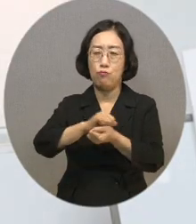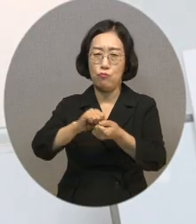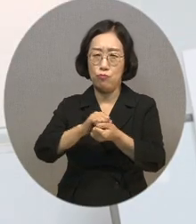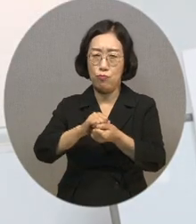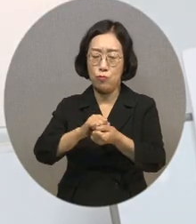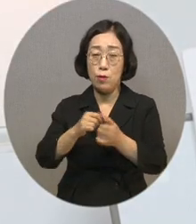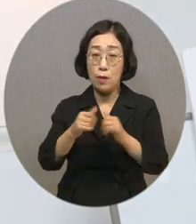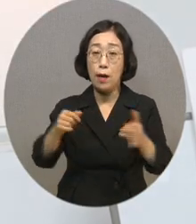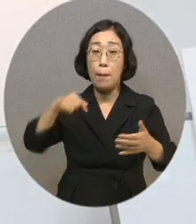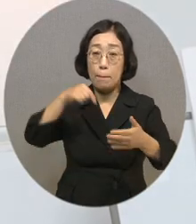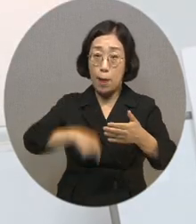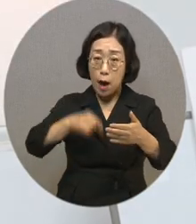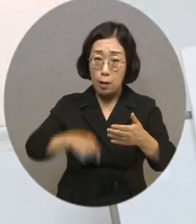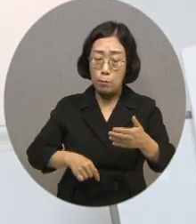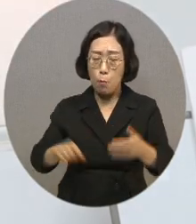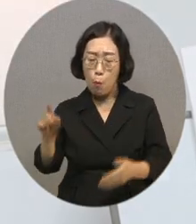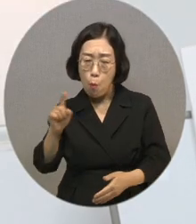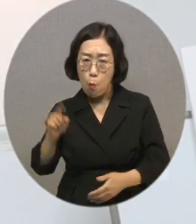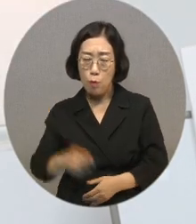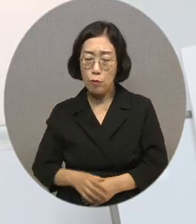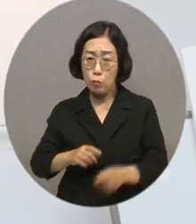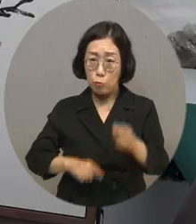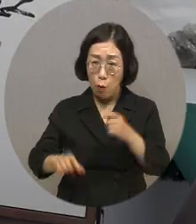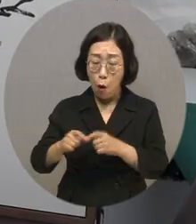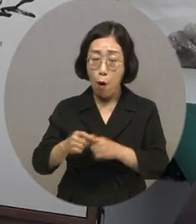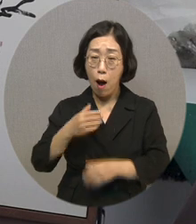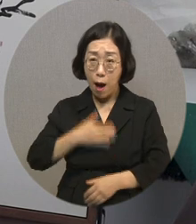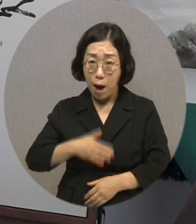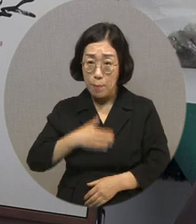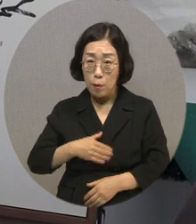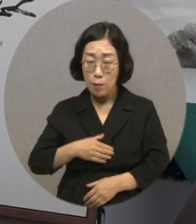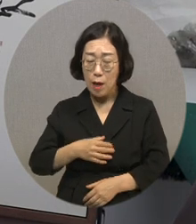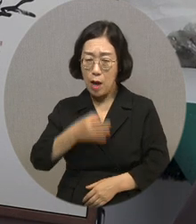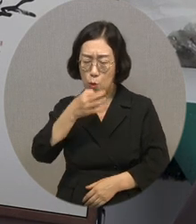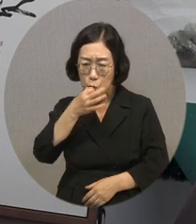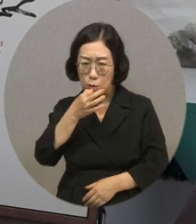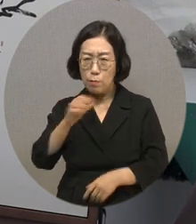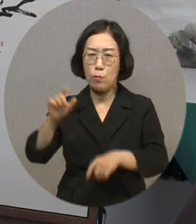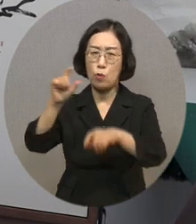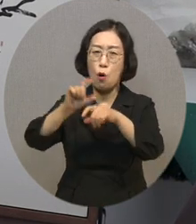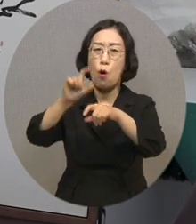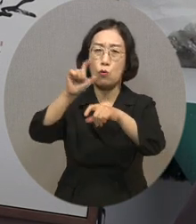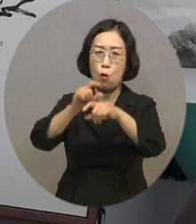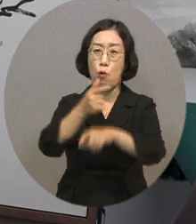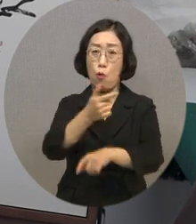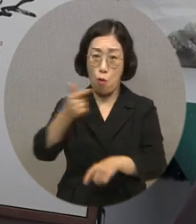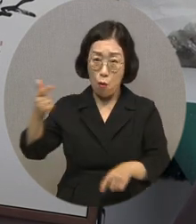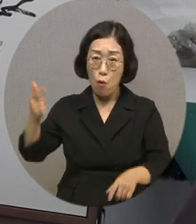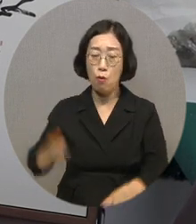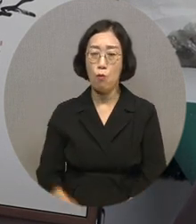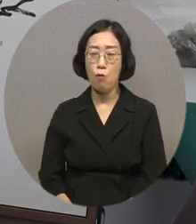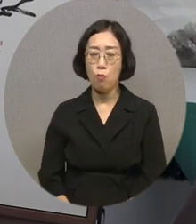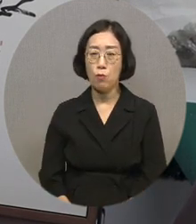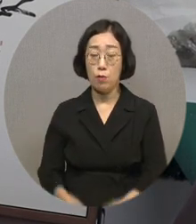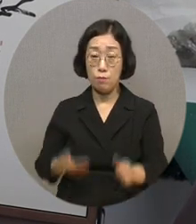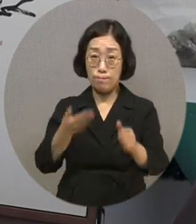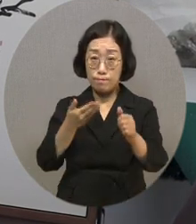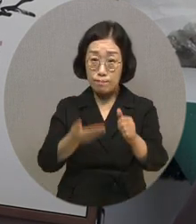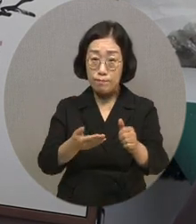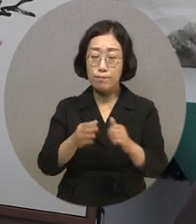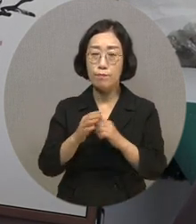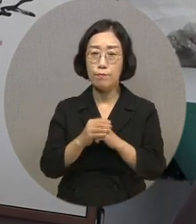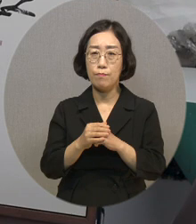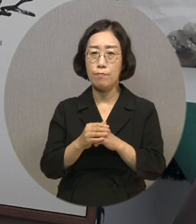사람의 마음이란 무언가에 대해 알면 알수록 욕심이 점점 더 커지게 되는데, 작가는